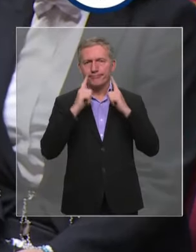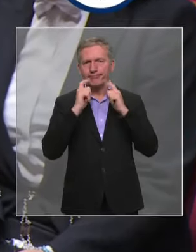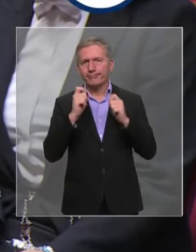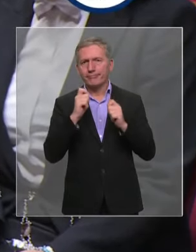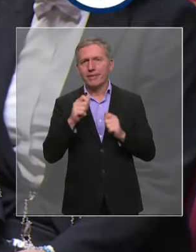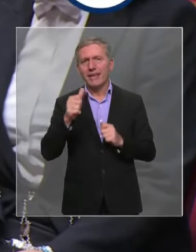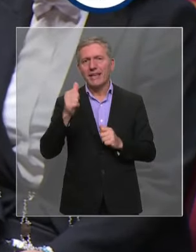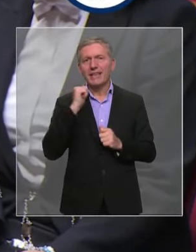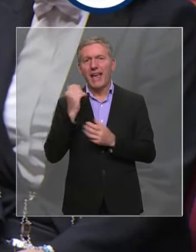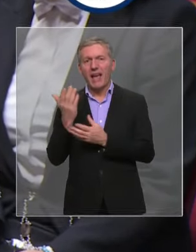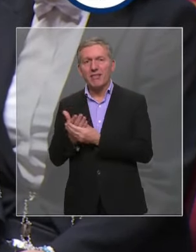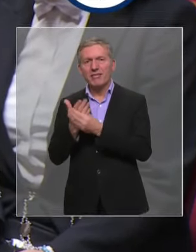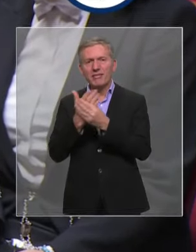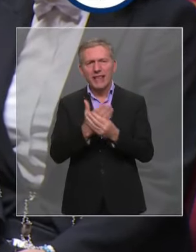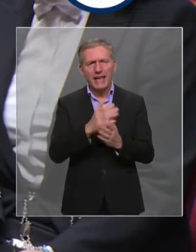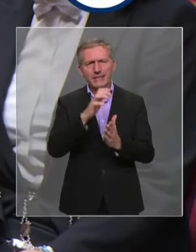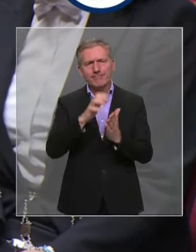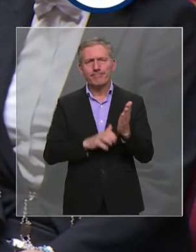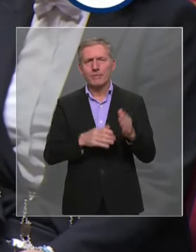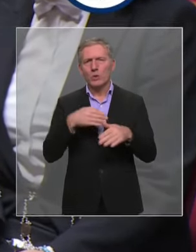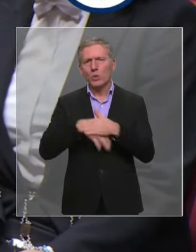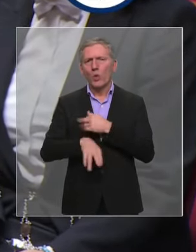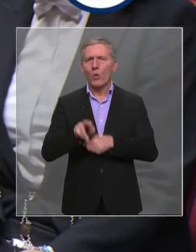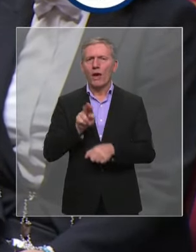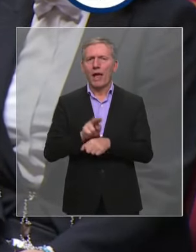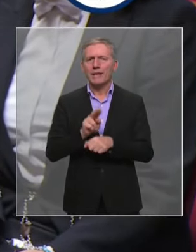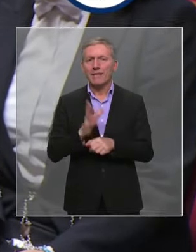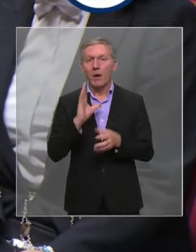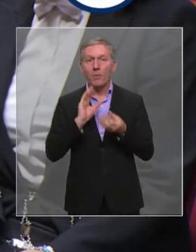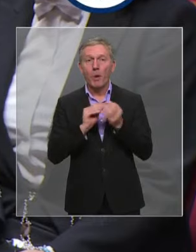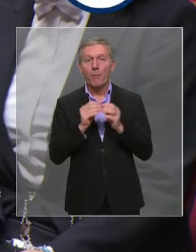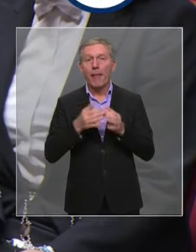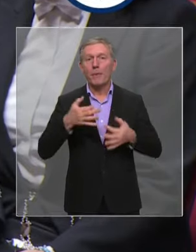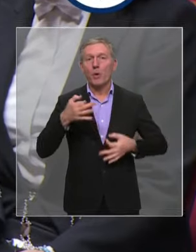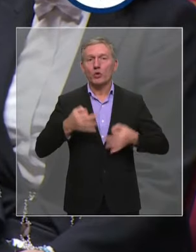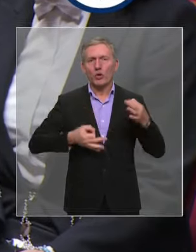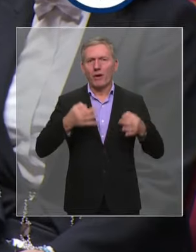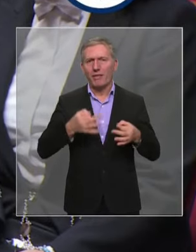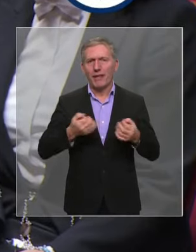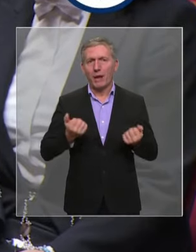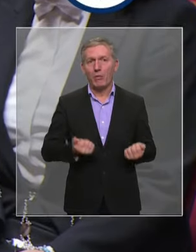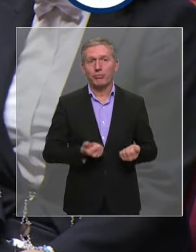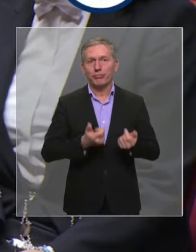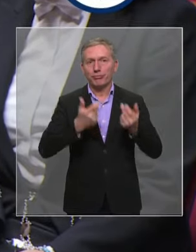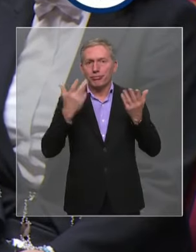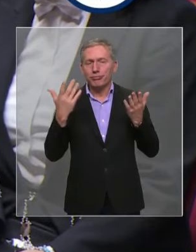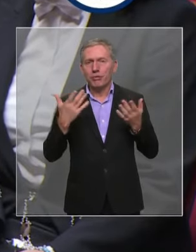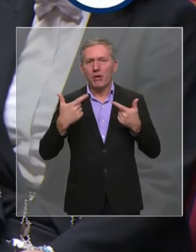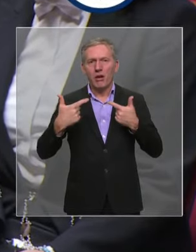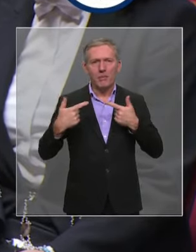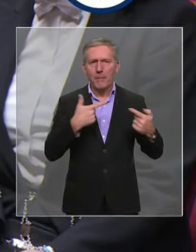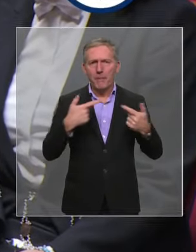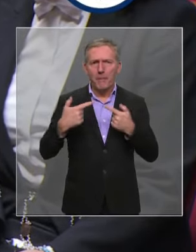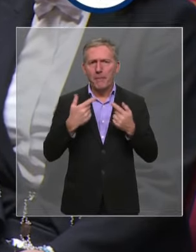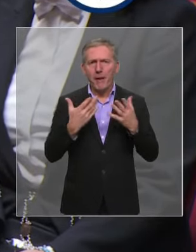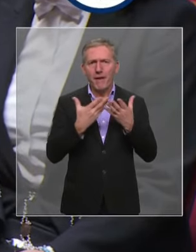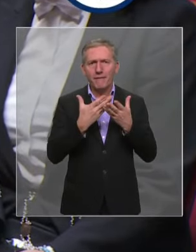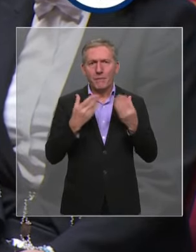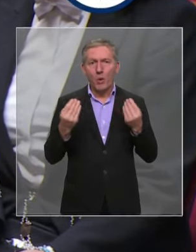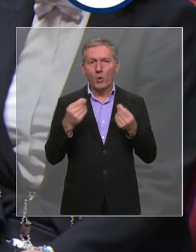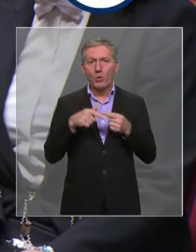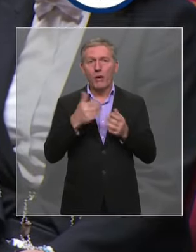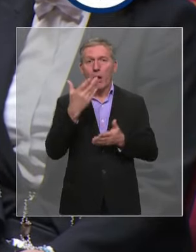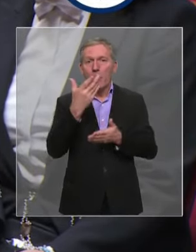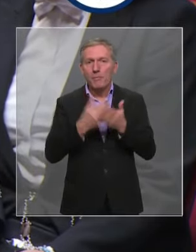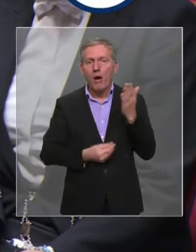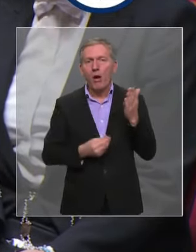présenté hier, notamment sur le risque d'insécurité juridique, sur la multiplication de contentieux potentiels liés à